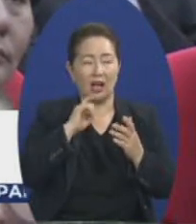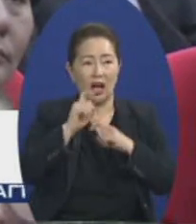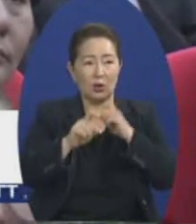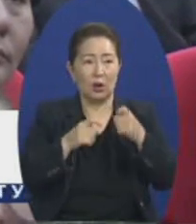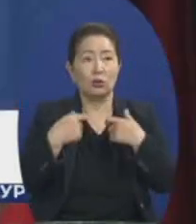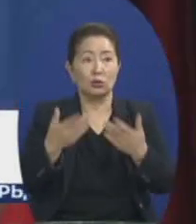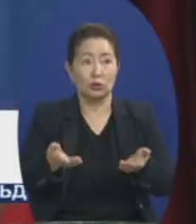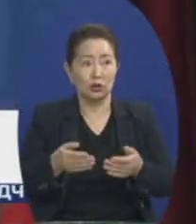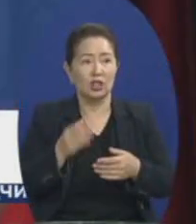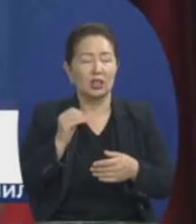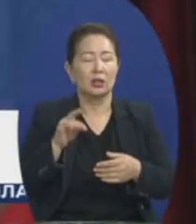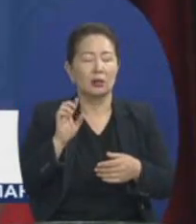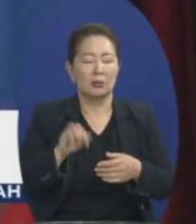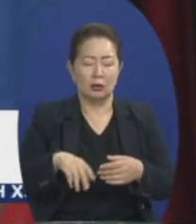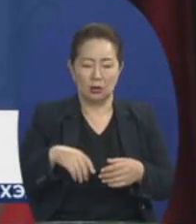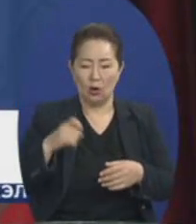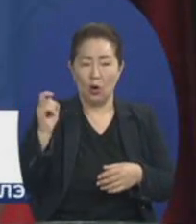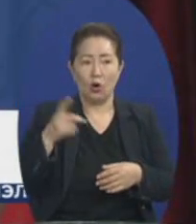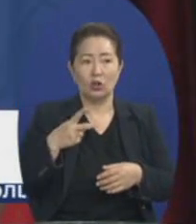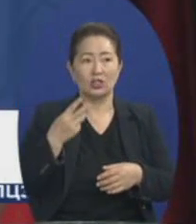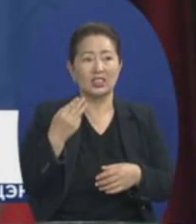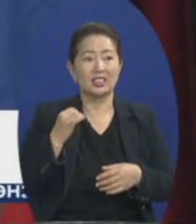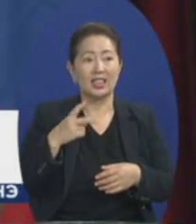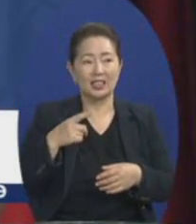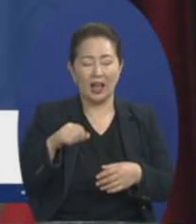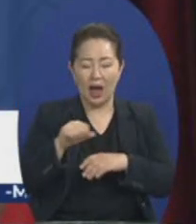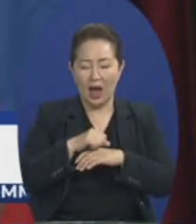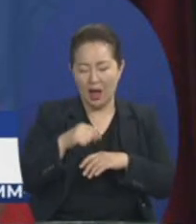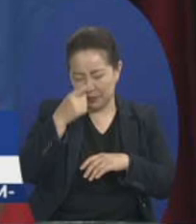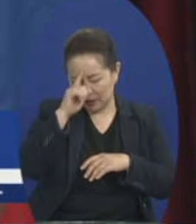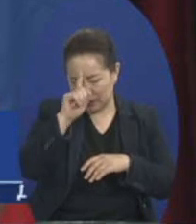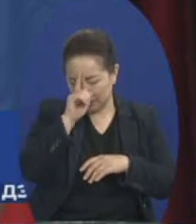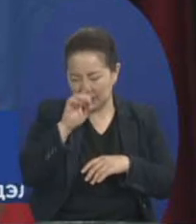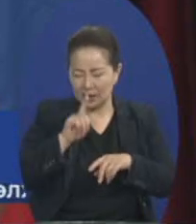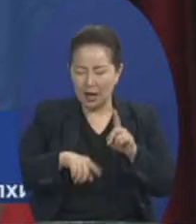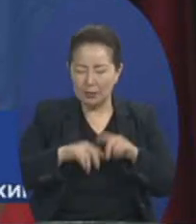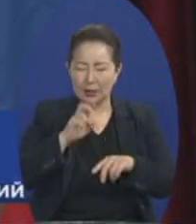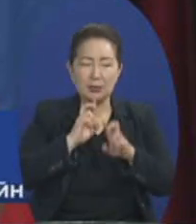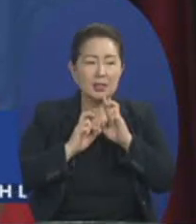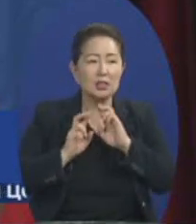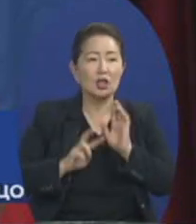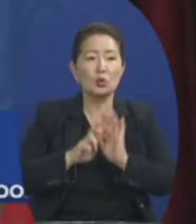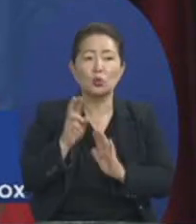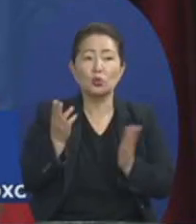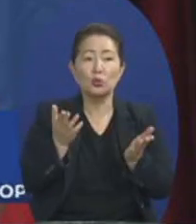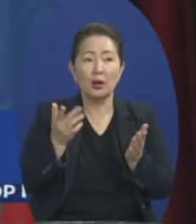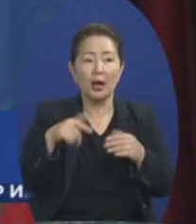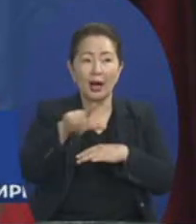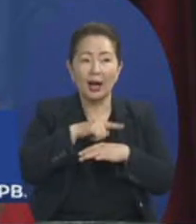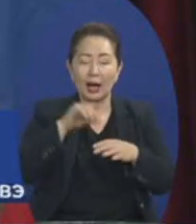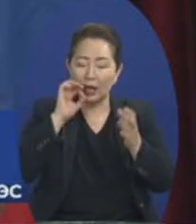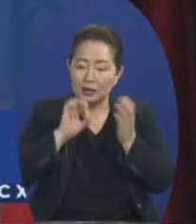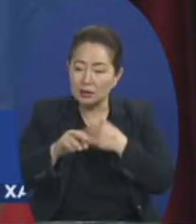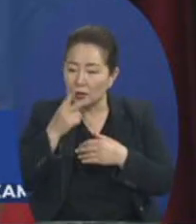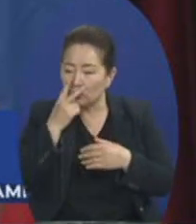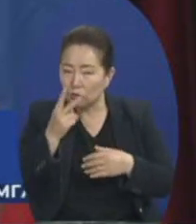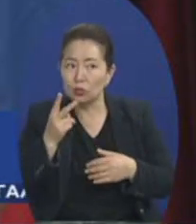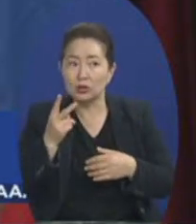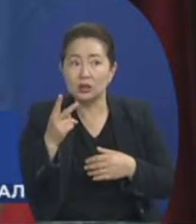өглөө. Хоёр дахь шатлын буюу аймгийн нэгдсэн эмнэлэгдэр ямар хүндрэлүүд үүсэж байгаа юм бэ гэдгийг газар дээр нь бас ирж үзэх